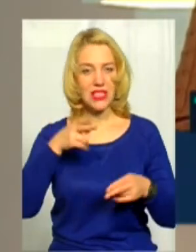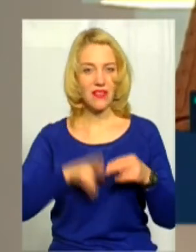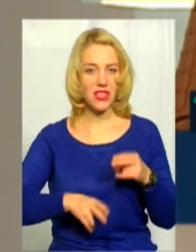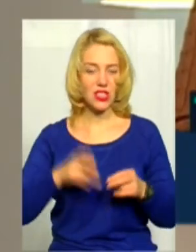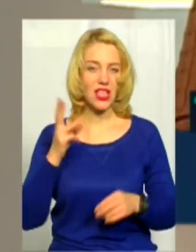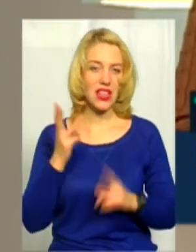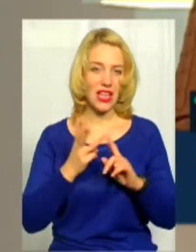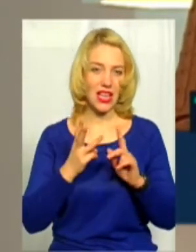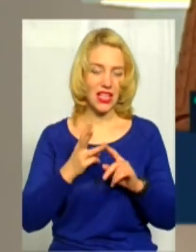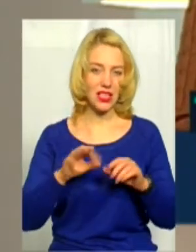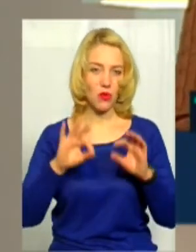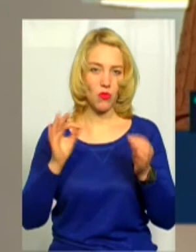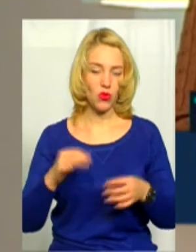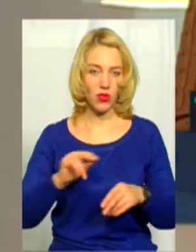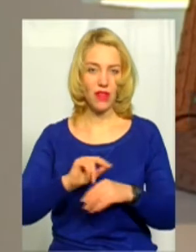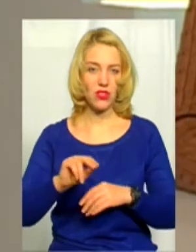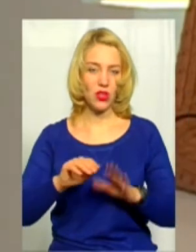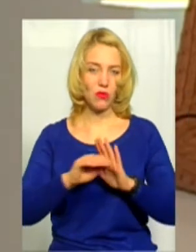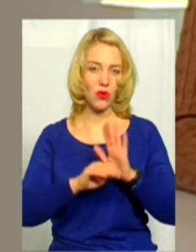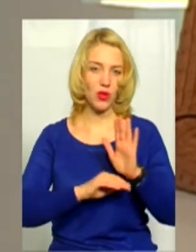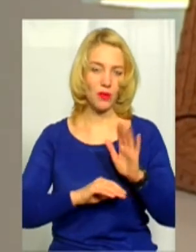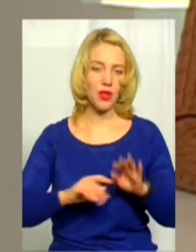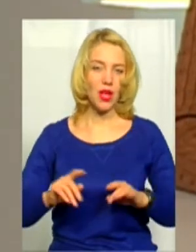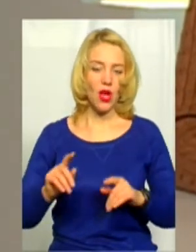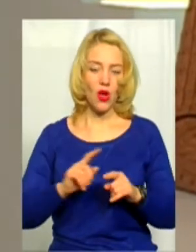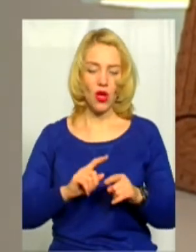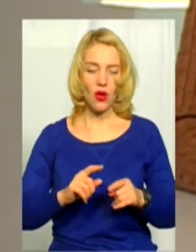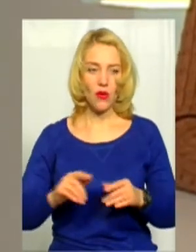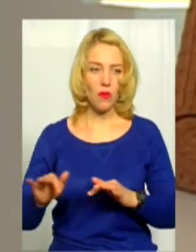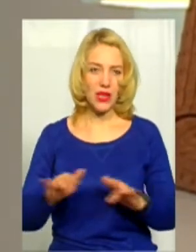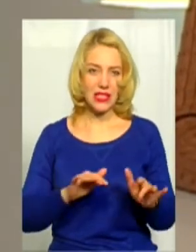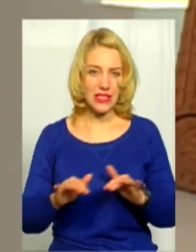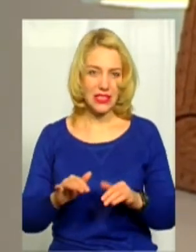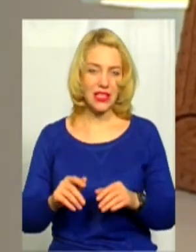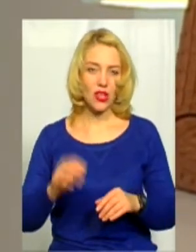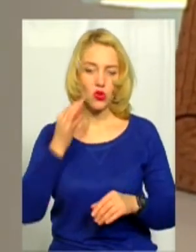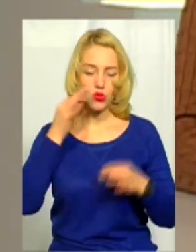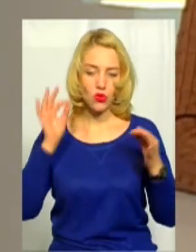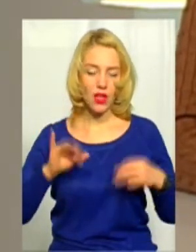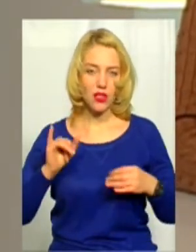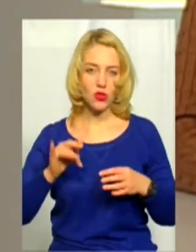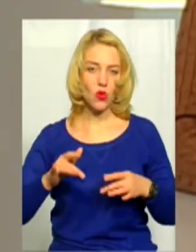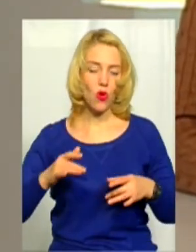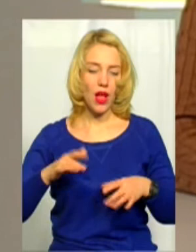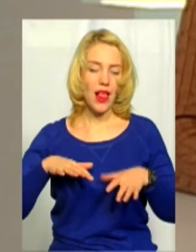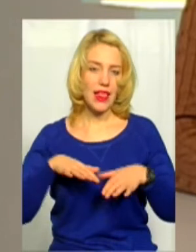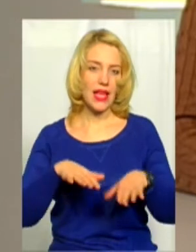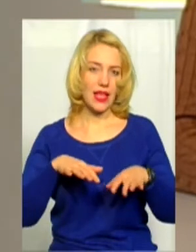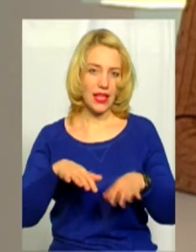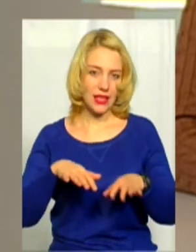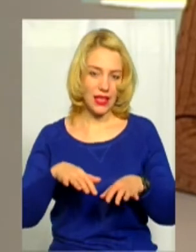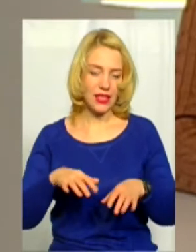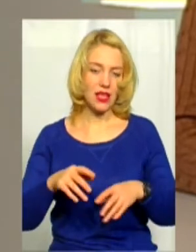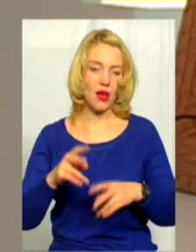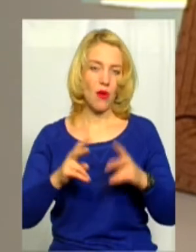завершився третій модуль навчальної програми «Операційна досконалість у легкій промисловості». Чому навчають представників